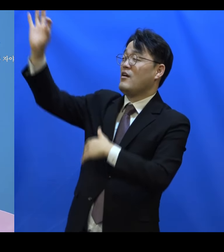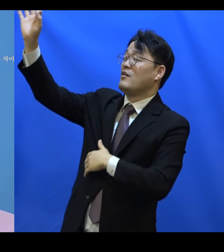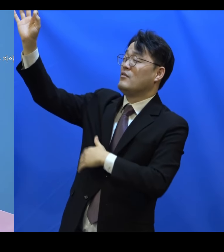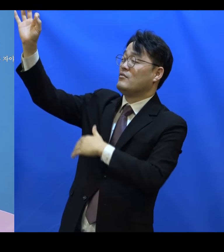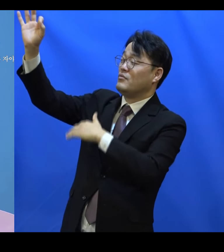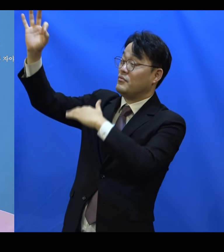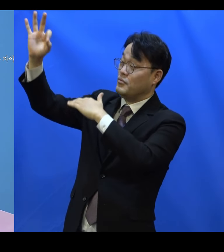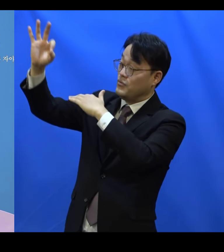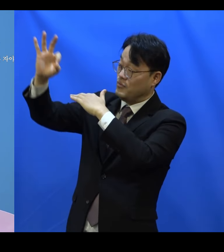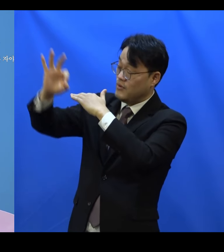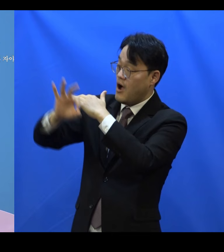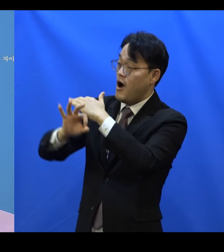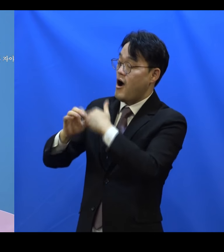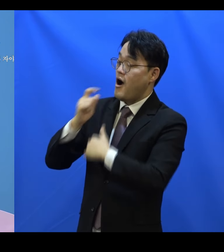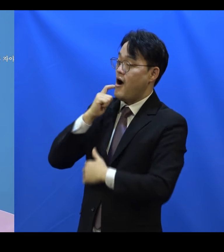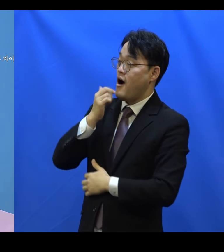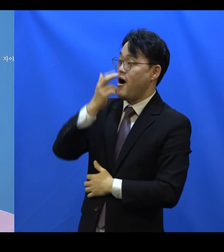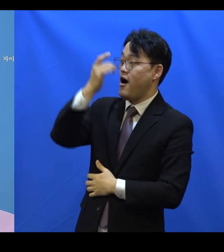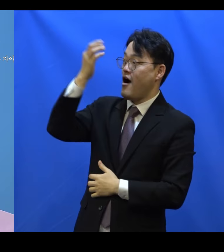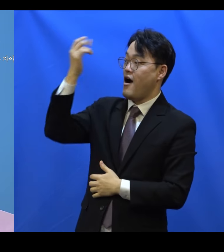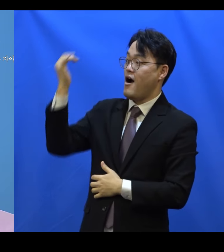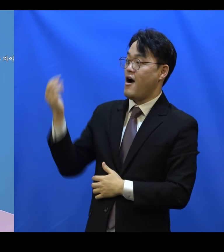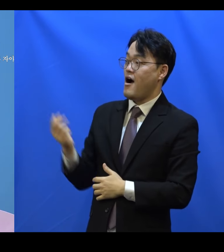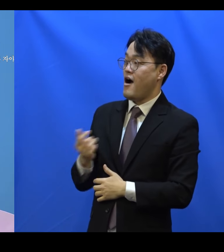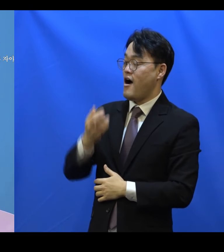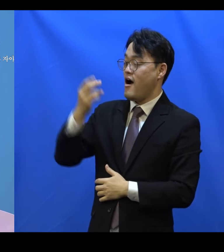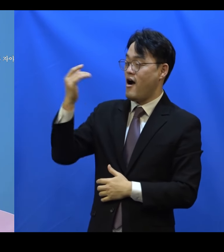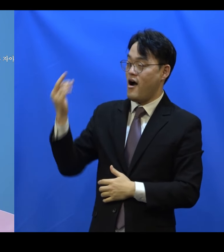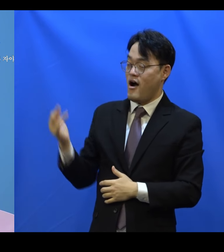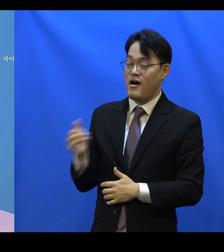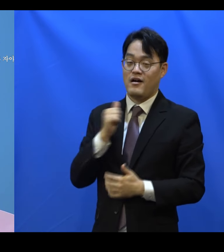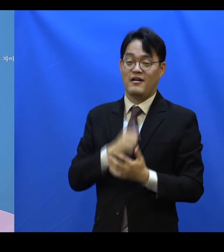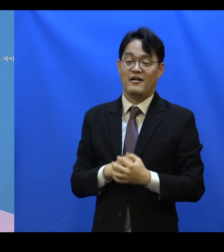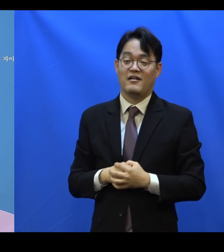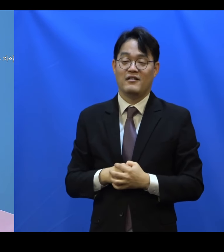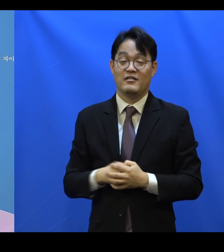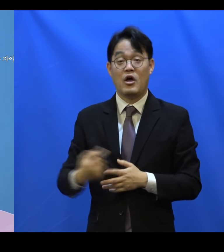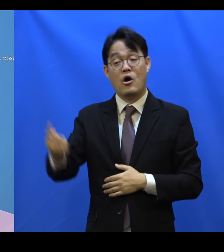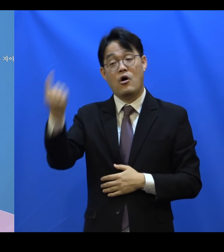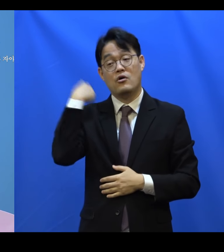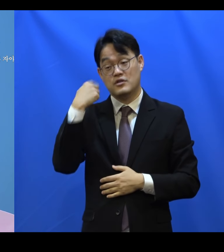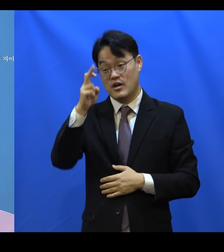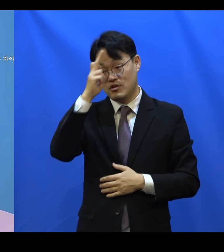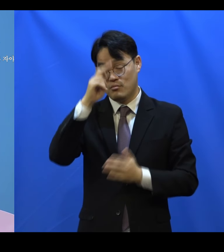어제도 점심 때 생선이 한 마리 올랐는데 어떻게 그렇게 예쁜지 못 먹겠더라고요.